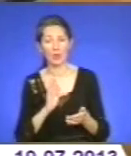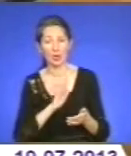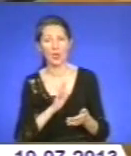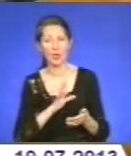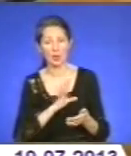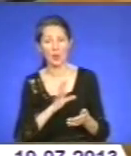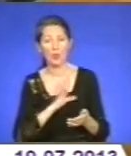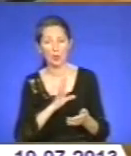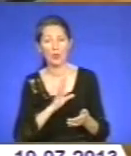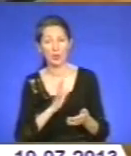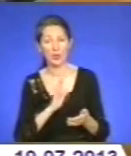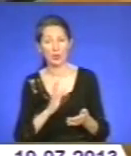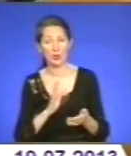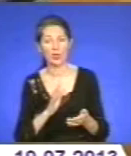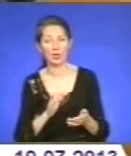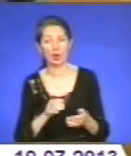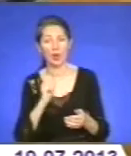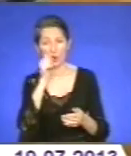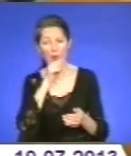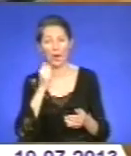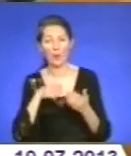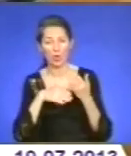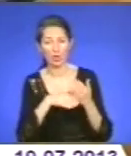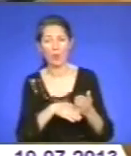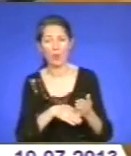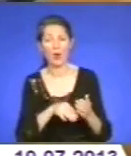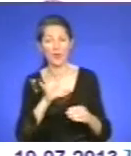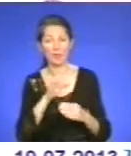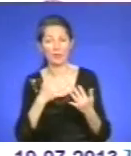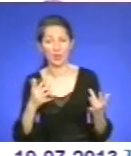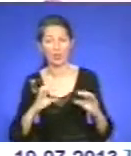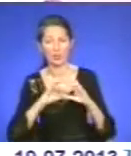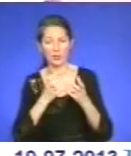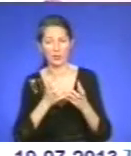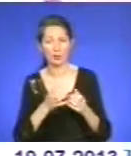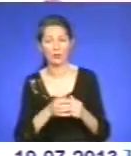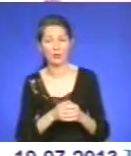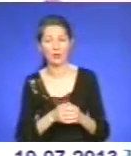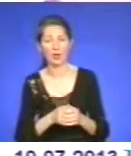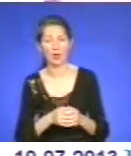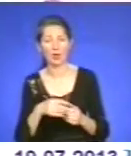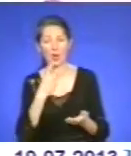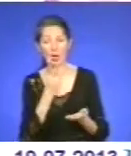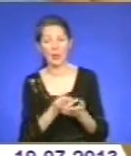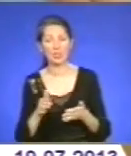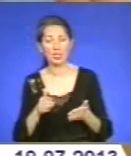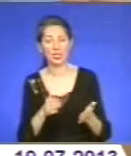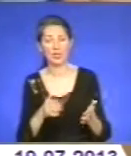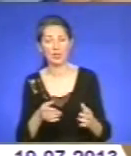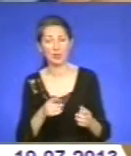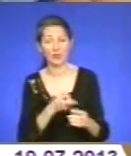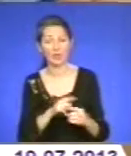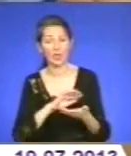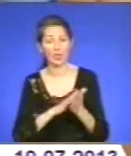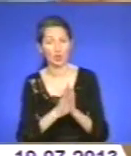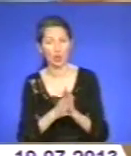часу побудовані переносні. Це дуже серйозне питання. Власні бачення шляхів виходу із цієї ситуації висловили